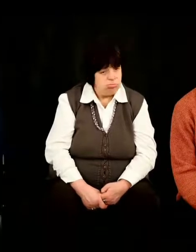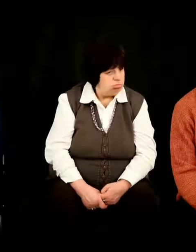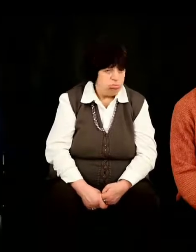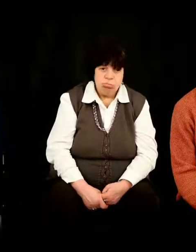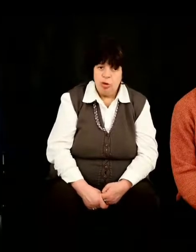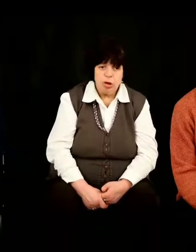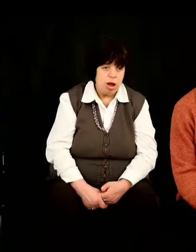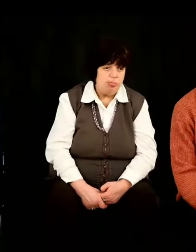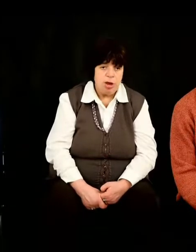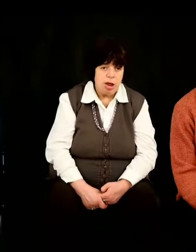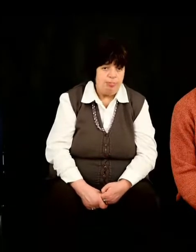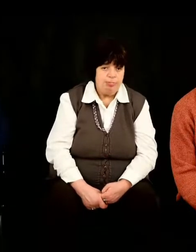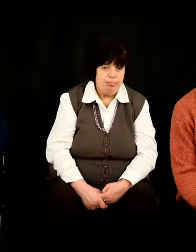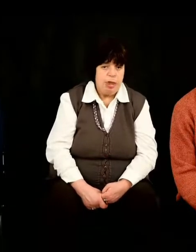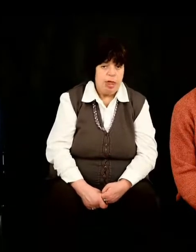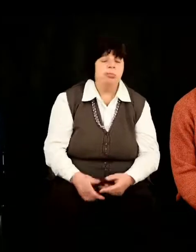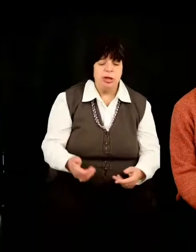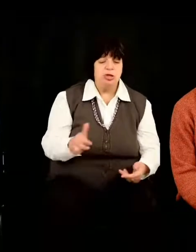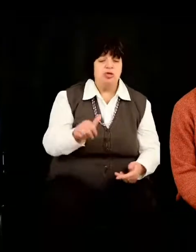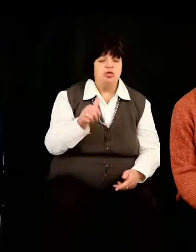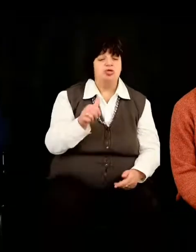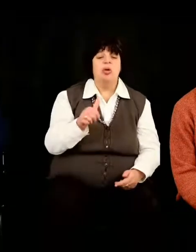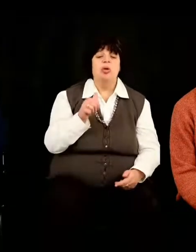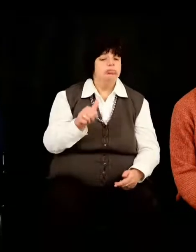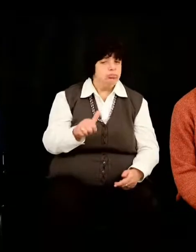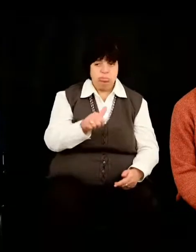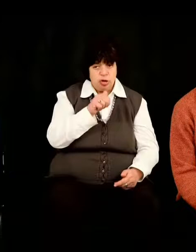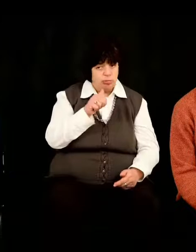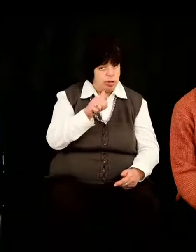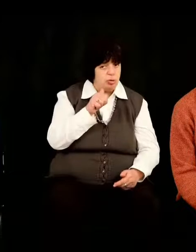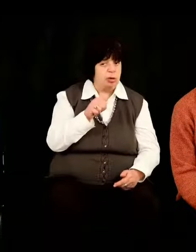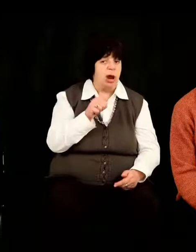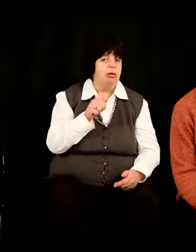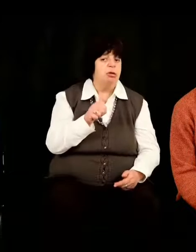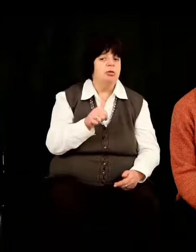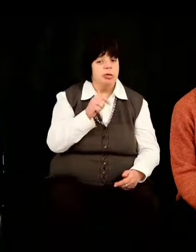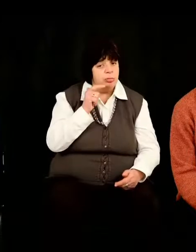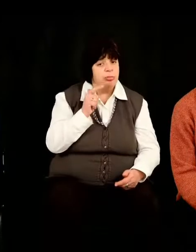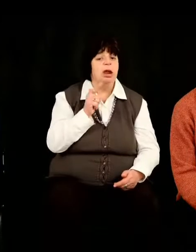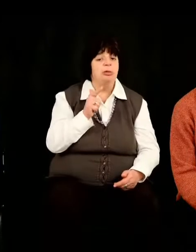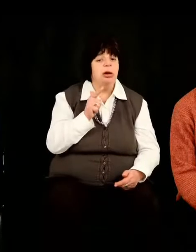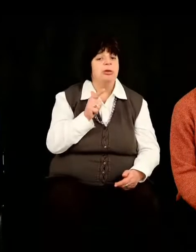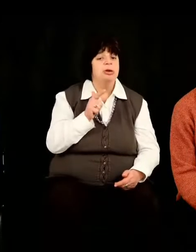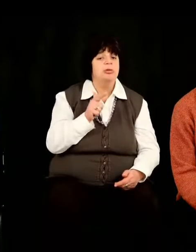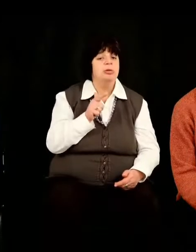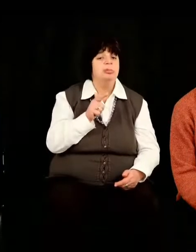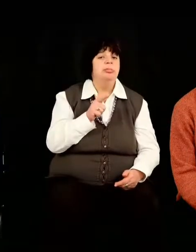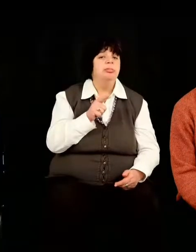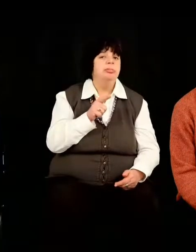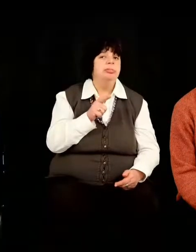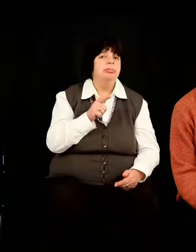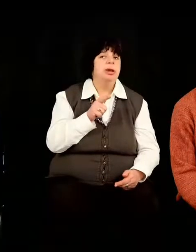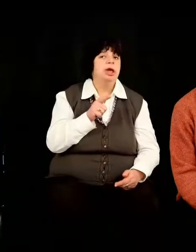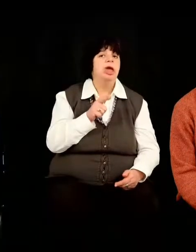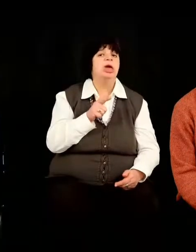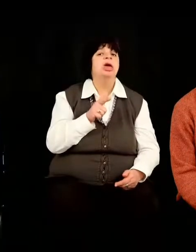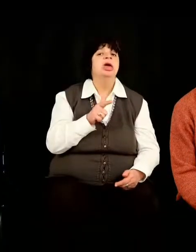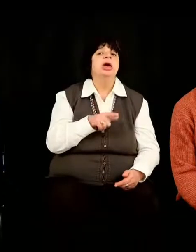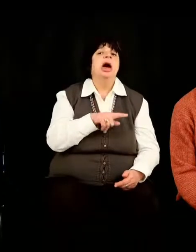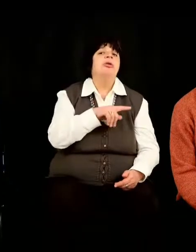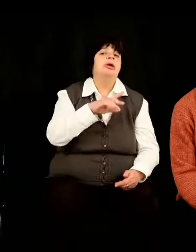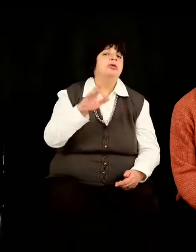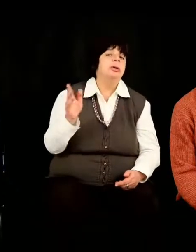Orribile. Orribile. Prima di tutto non mi curavano, non mi lavavano,